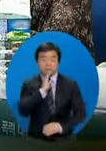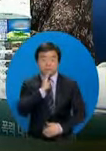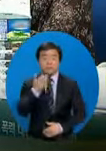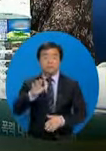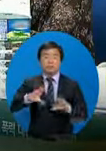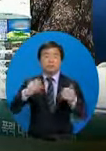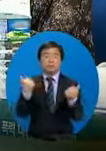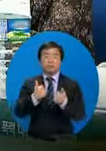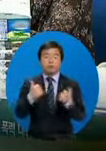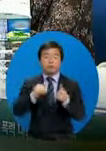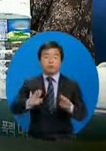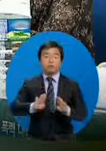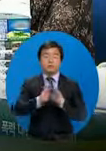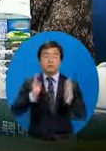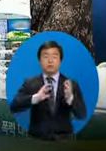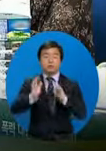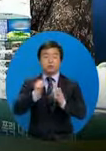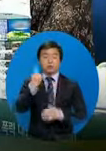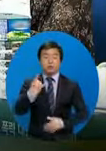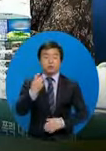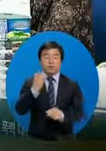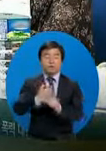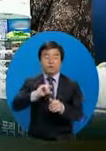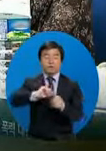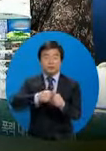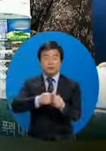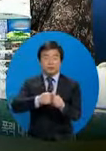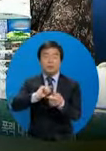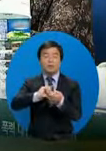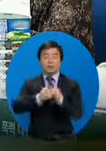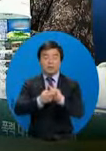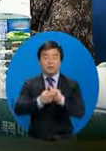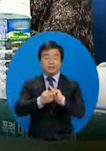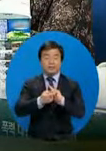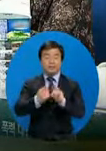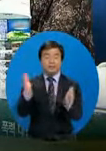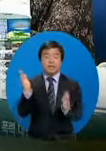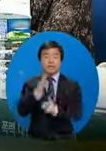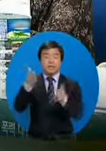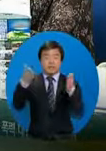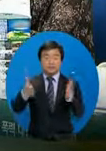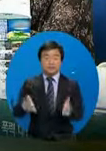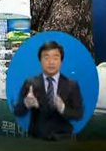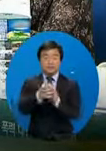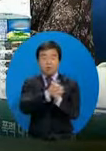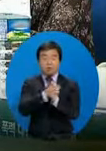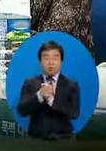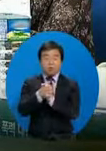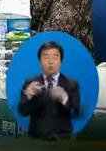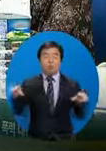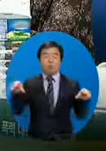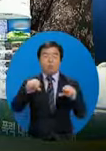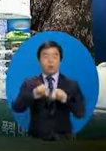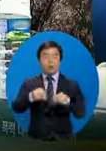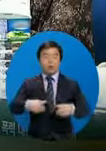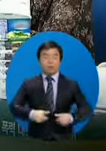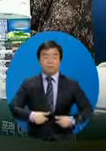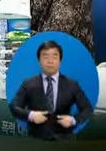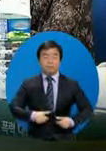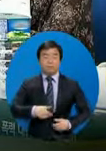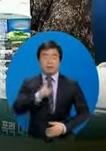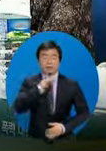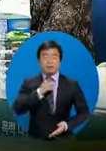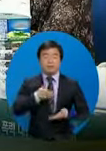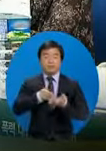토론회에서는 처벌 위주의 대책보다는 가해 학생과 피해 학생의 화해 조정 절차가 필요하다는 주장이 제기됐습니다.